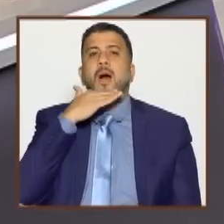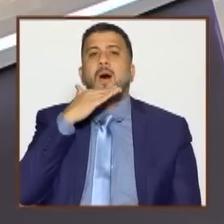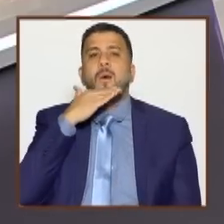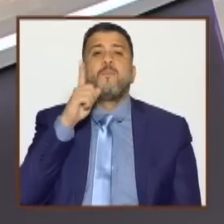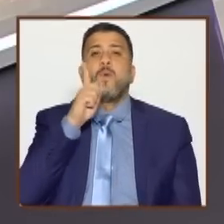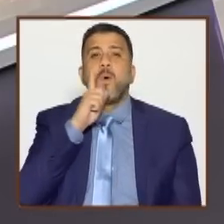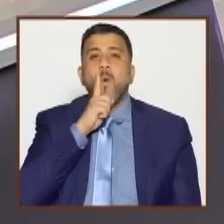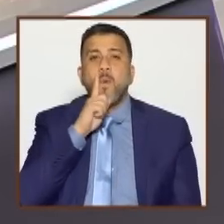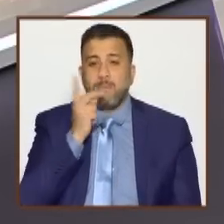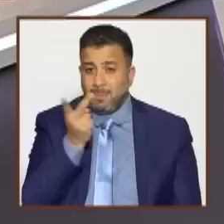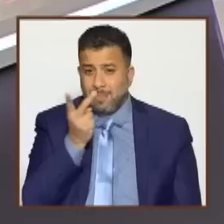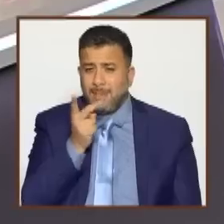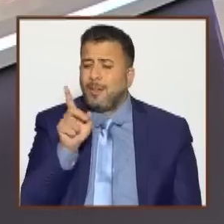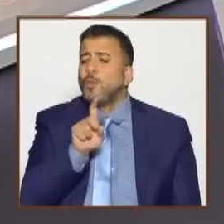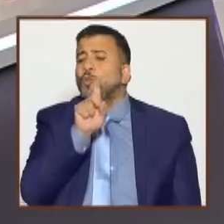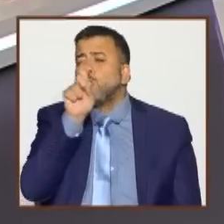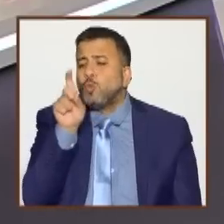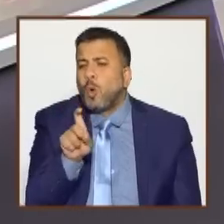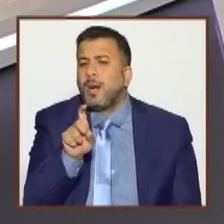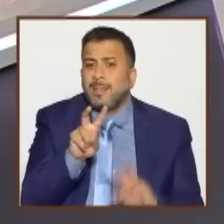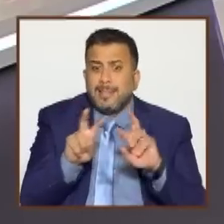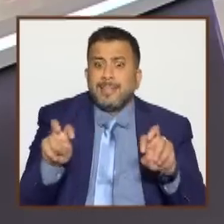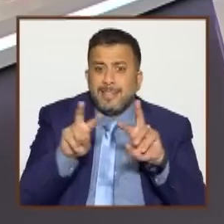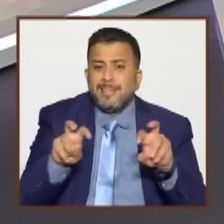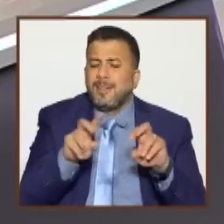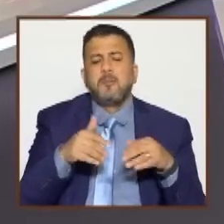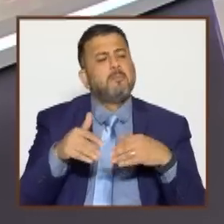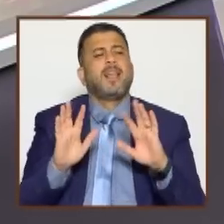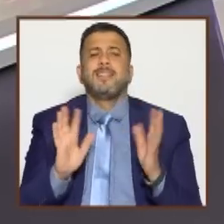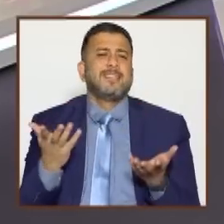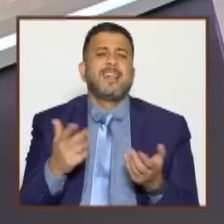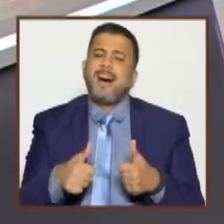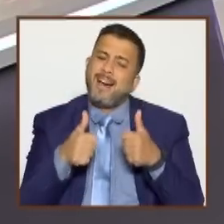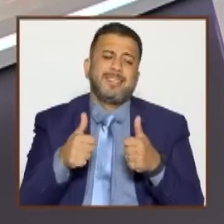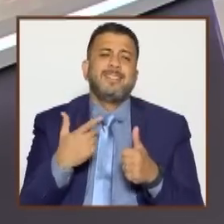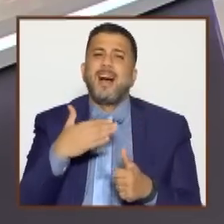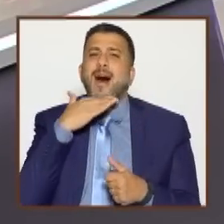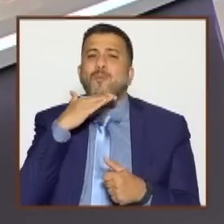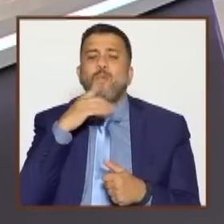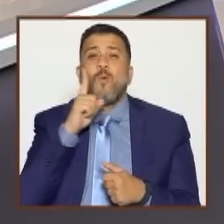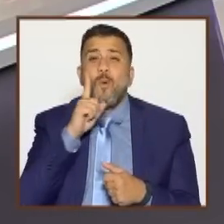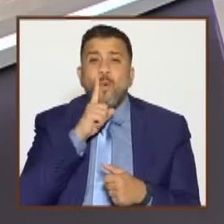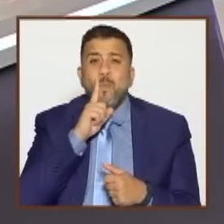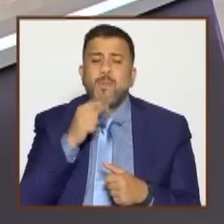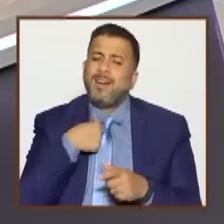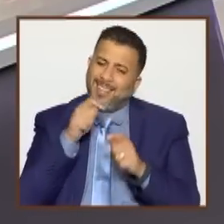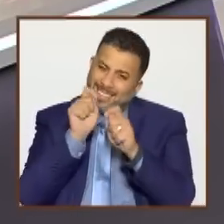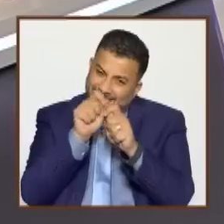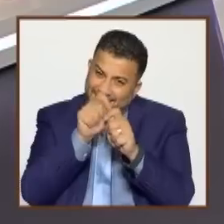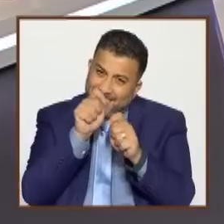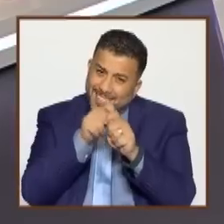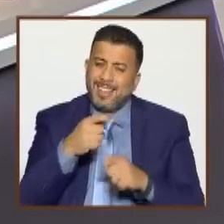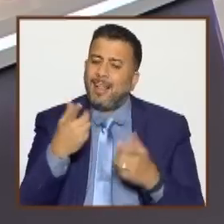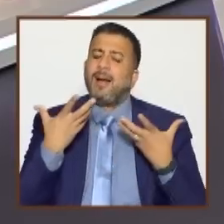يسأل الأولاد عن أسعار هذه الأشياء التي يدخلونها إلى البيت، وأن